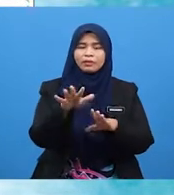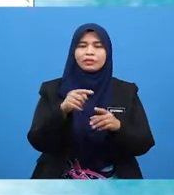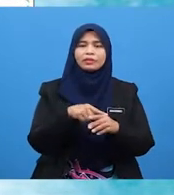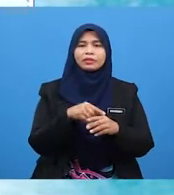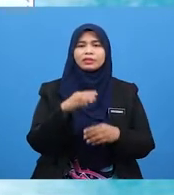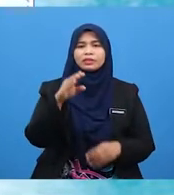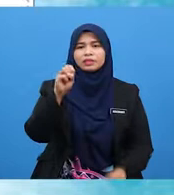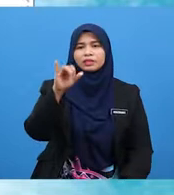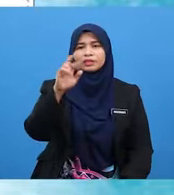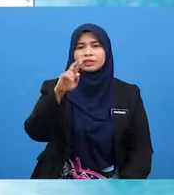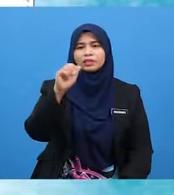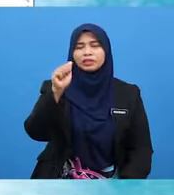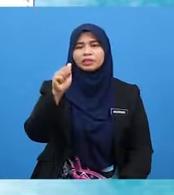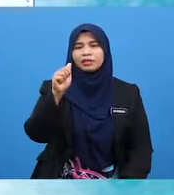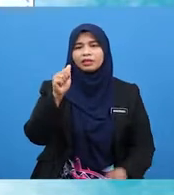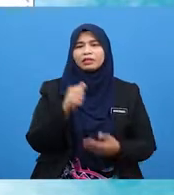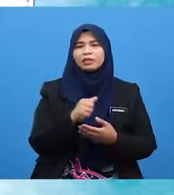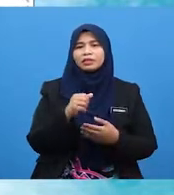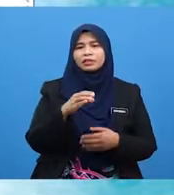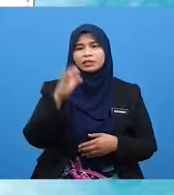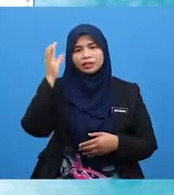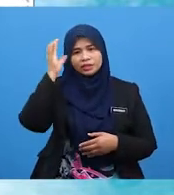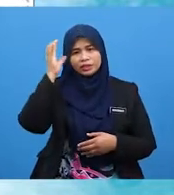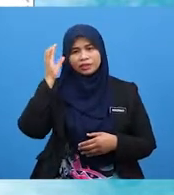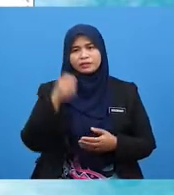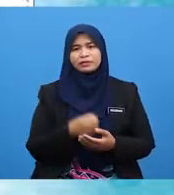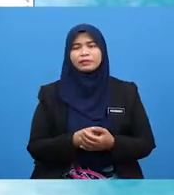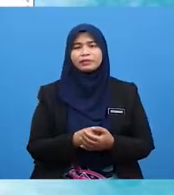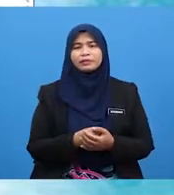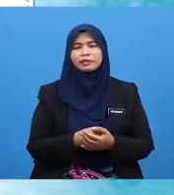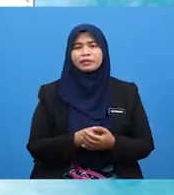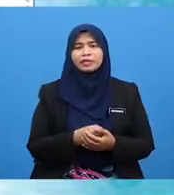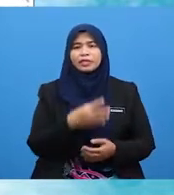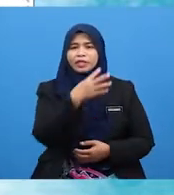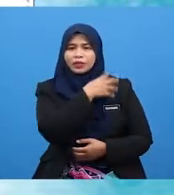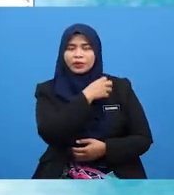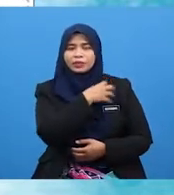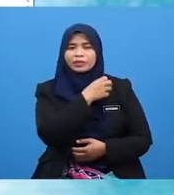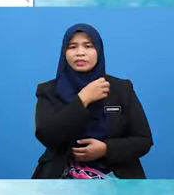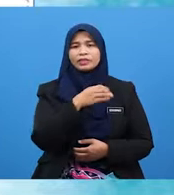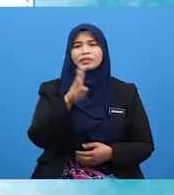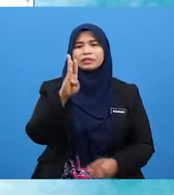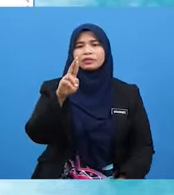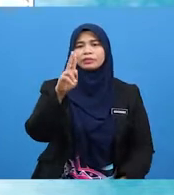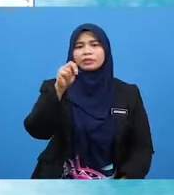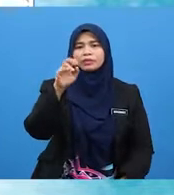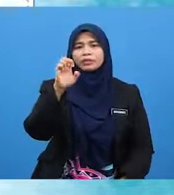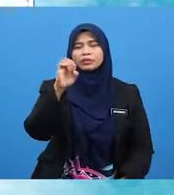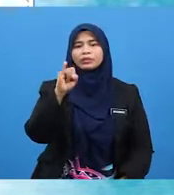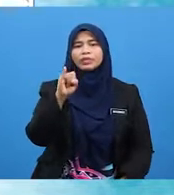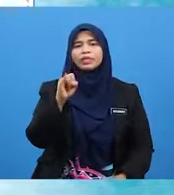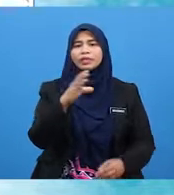Iraq, Parsi, Syria, India, Pakistan, China,